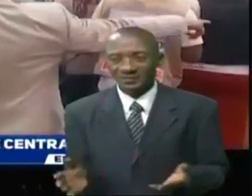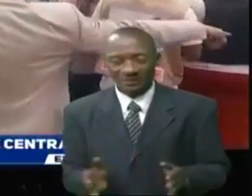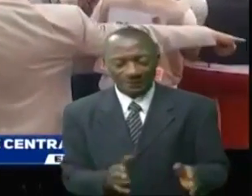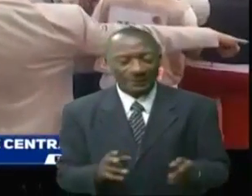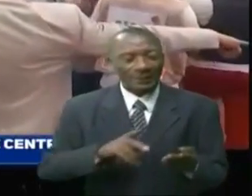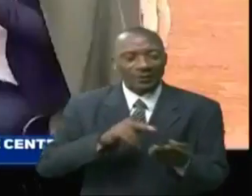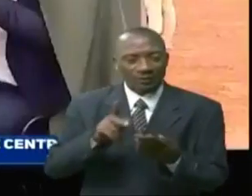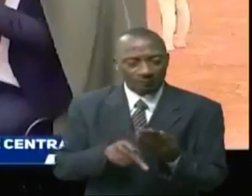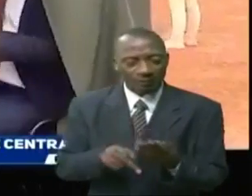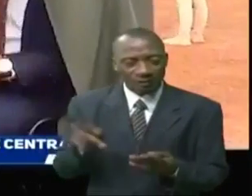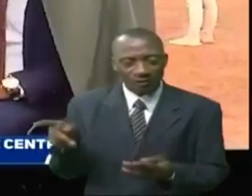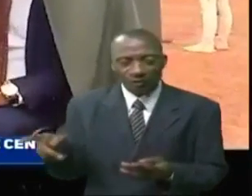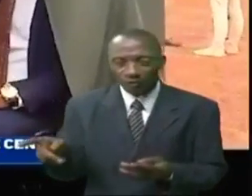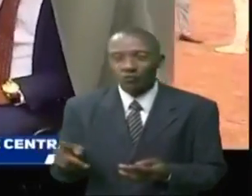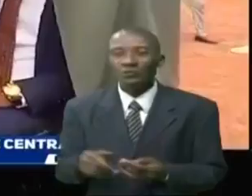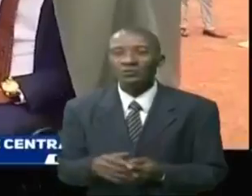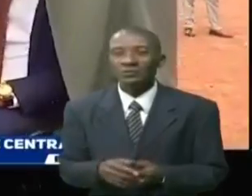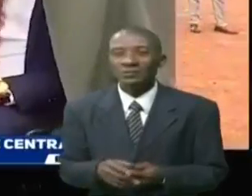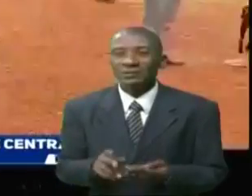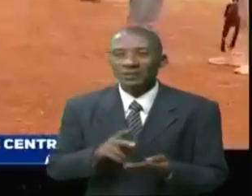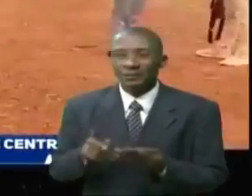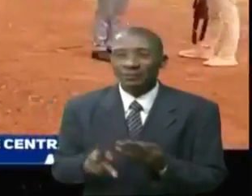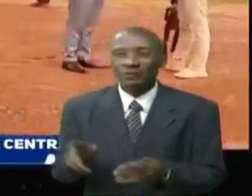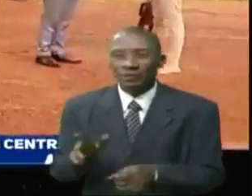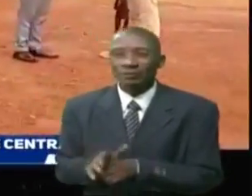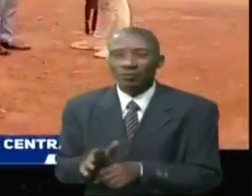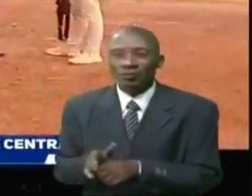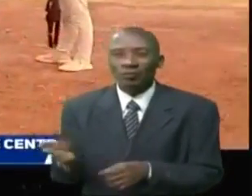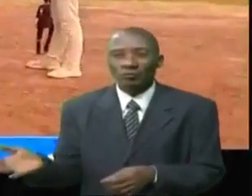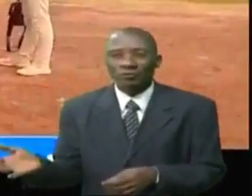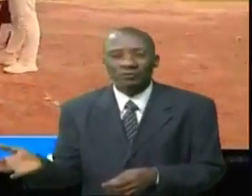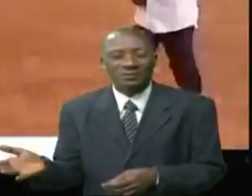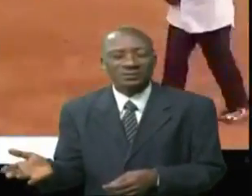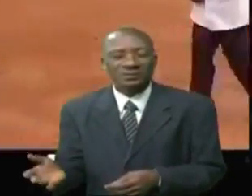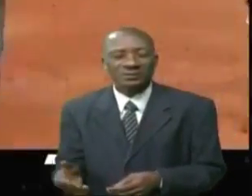s'étendra également dans le transport en commun avec la mise